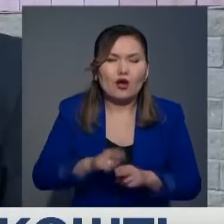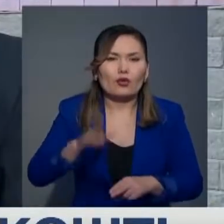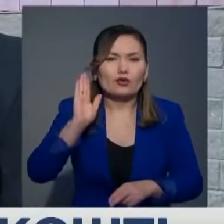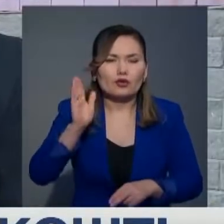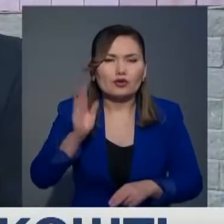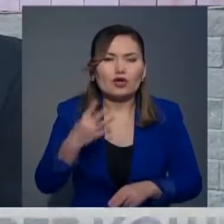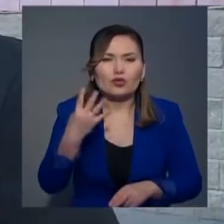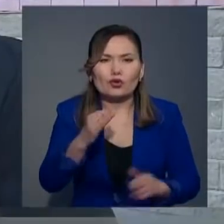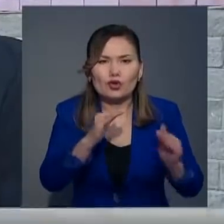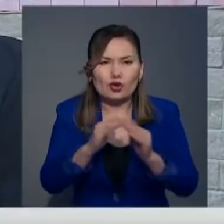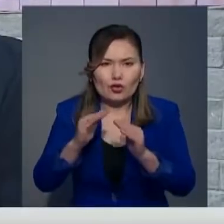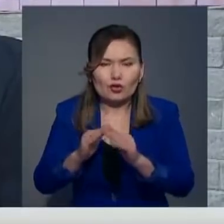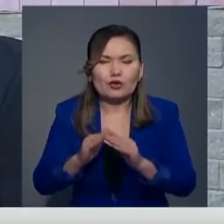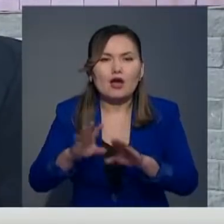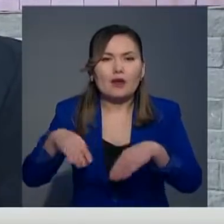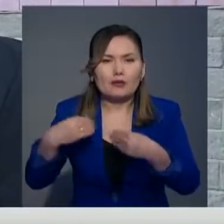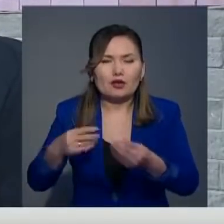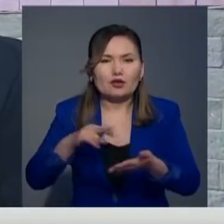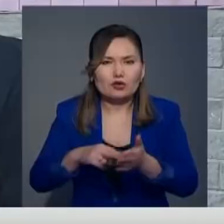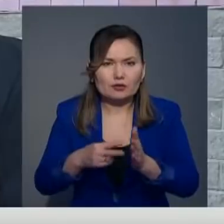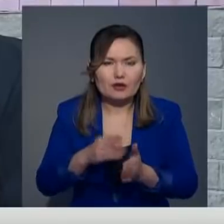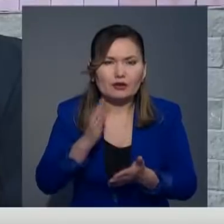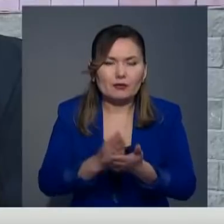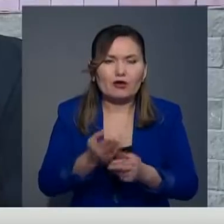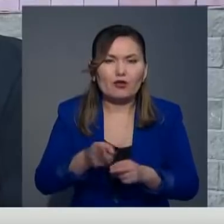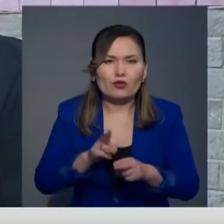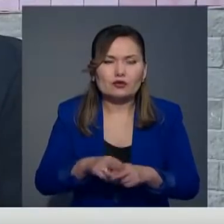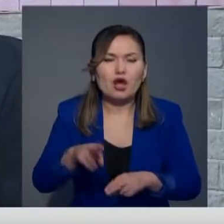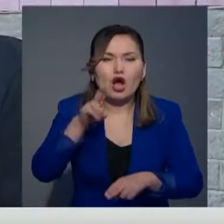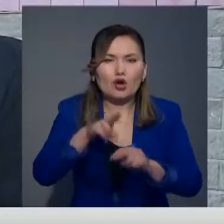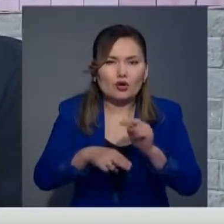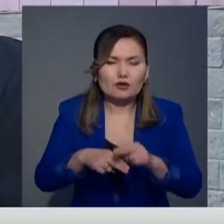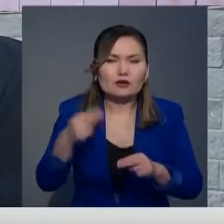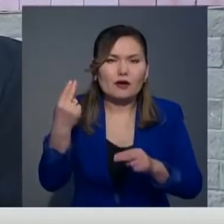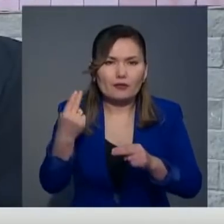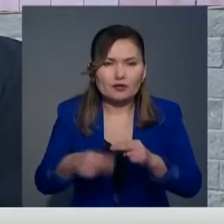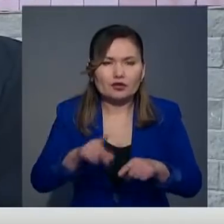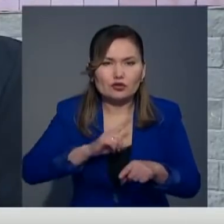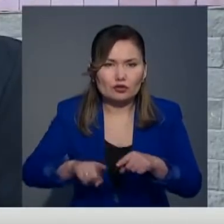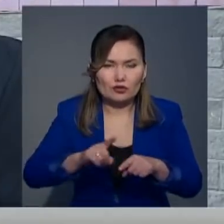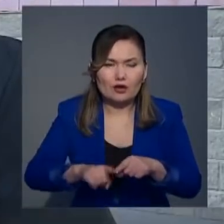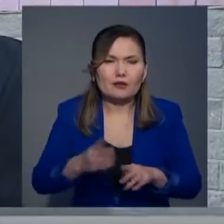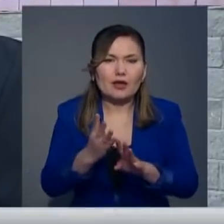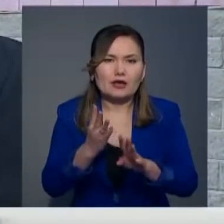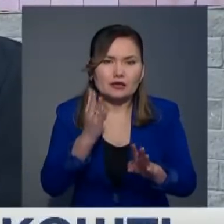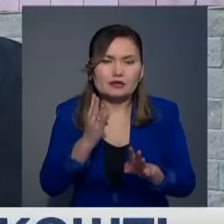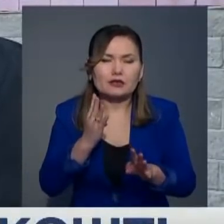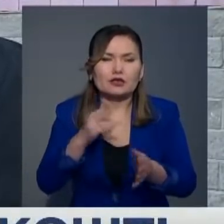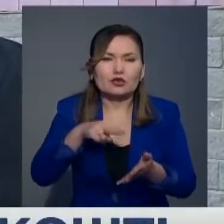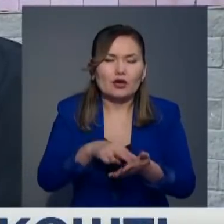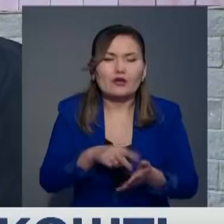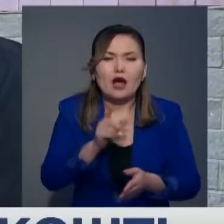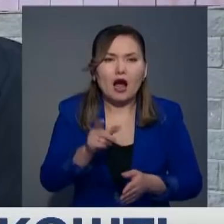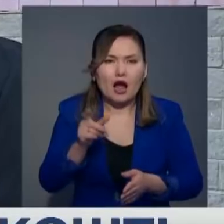4 үйде берілу жоспарланып отыр. Сол үйлерді құрылысы бітуіне байланысты біз кезектегі адамдарға мана